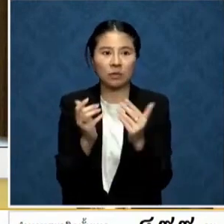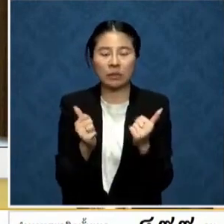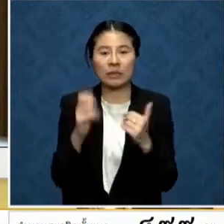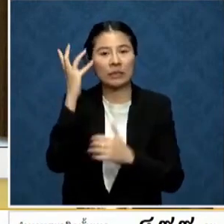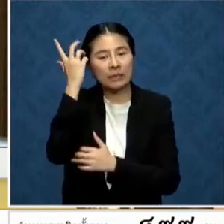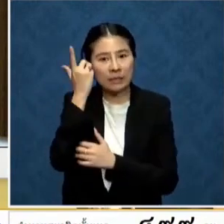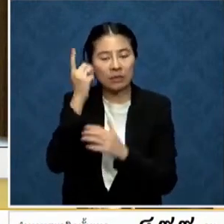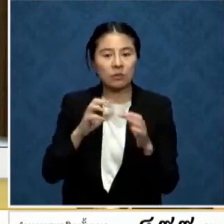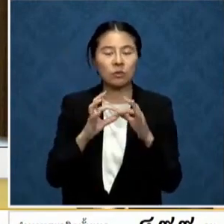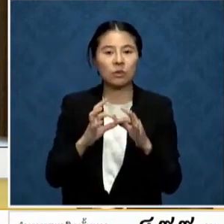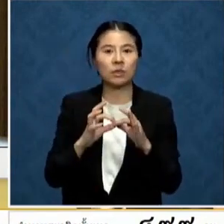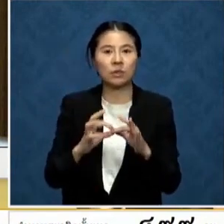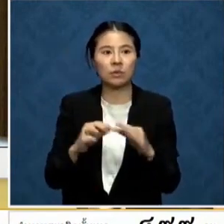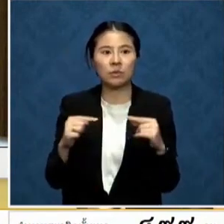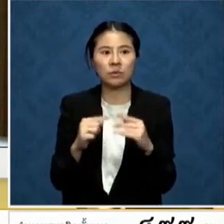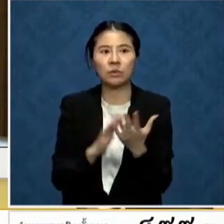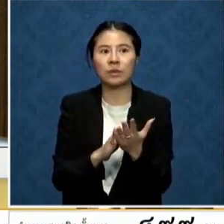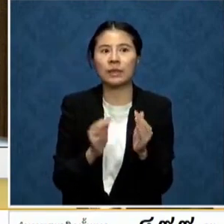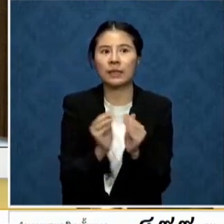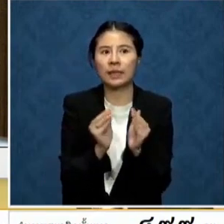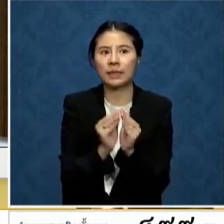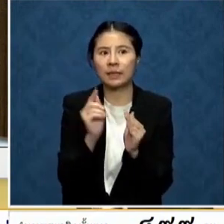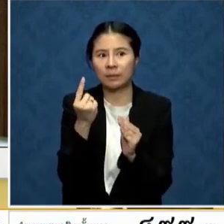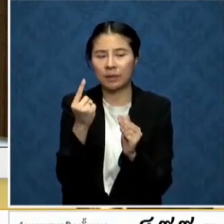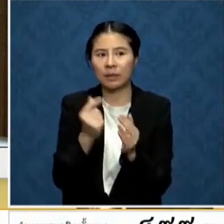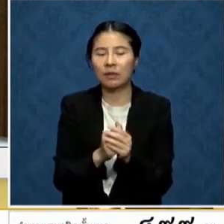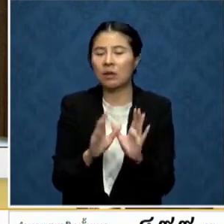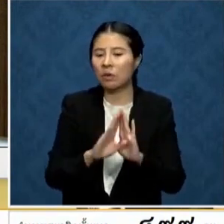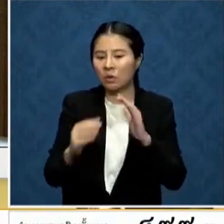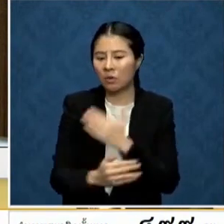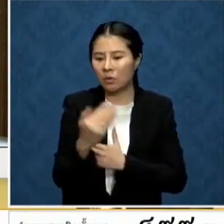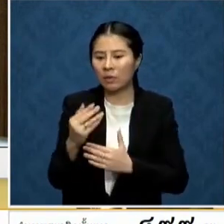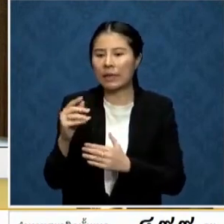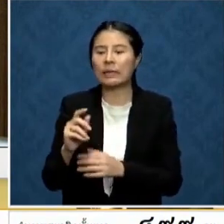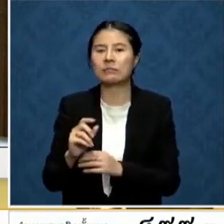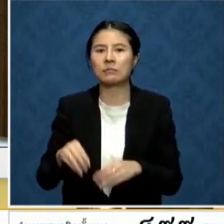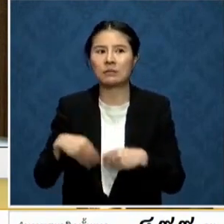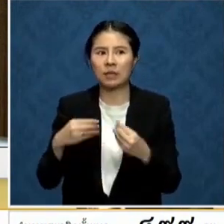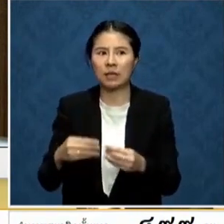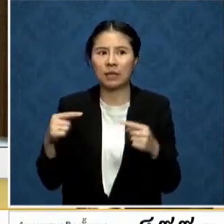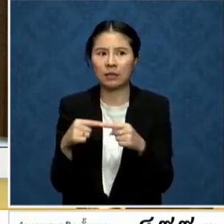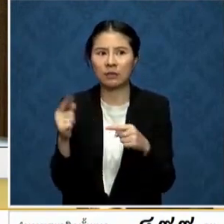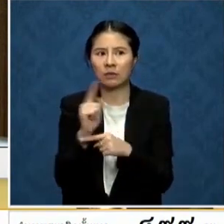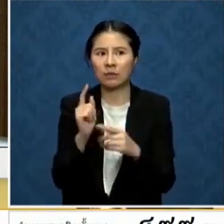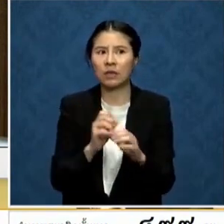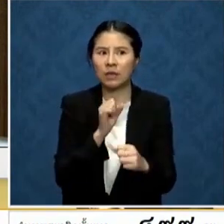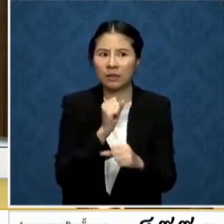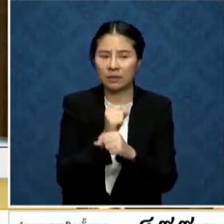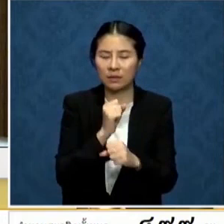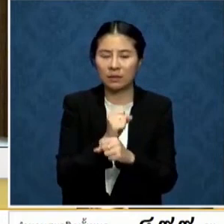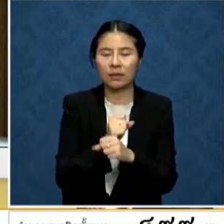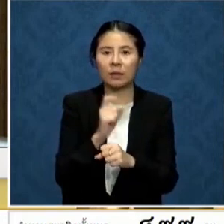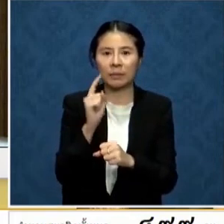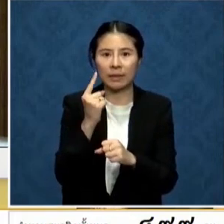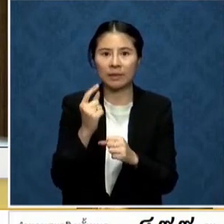บังคับเกี่ยวกับการนับคะแนนใหม่เนี่ยจะถูกบิดไปเป็นการเปิดช่องเพื่อใช้เป็นกลไกในการโหวตใหม่นะครับซึ่งไม่เหมือน